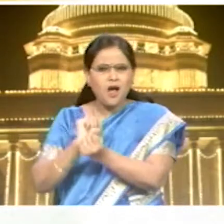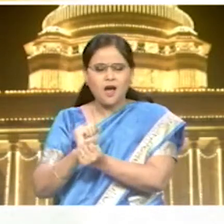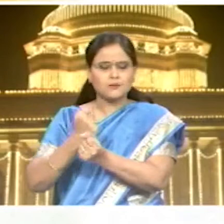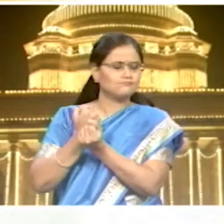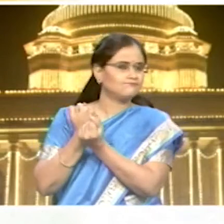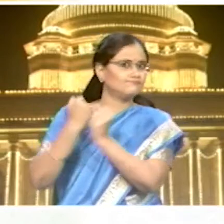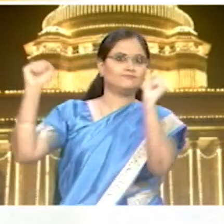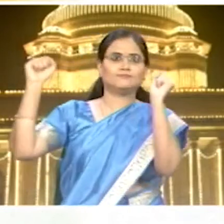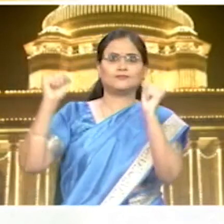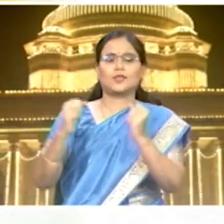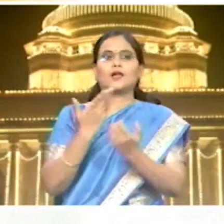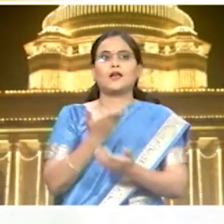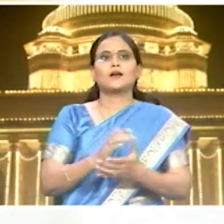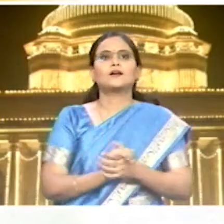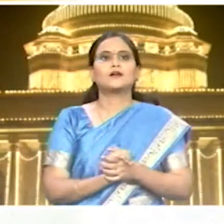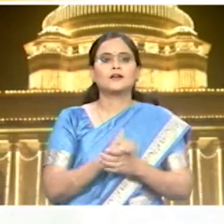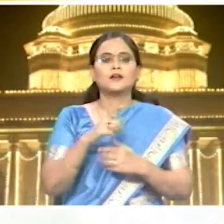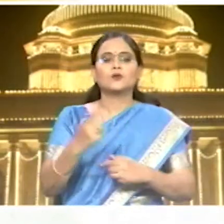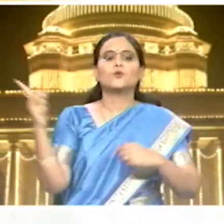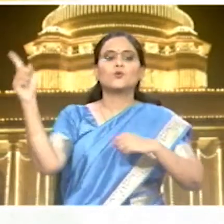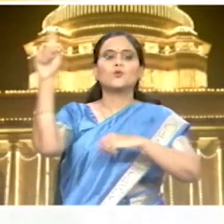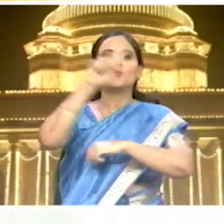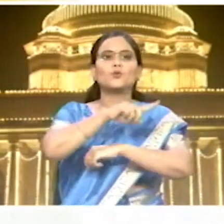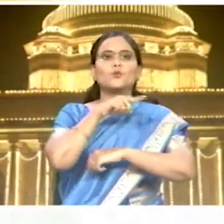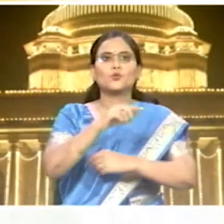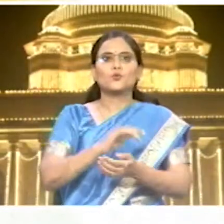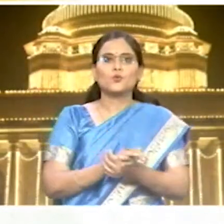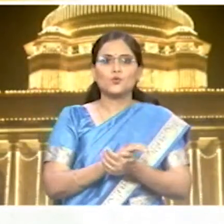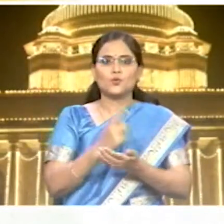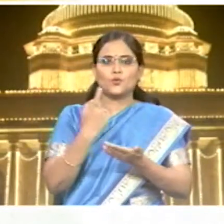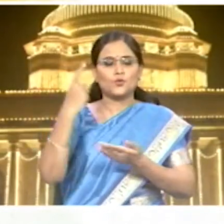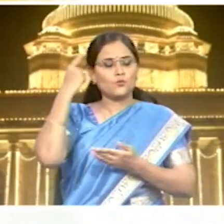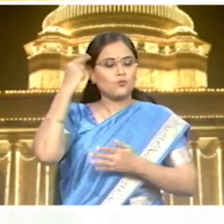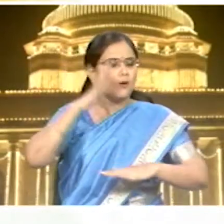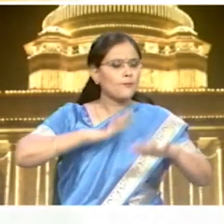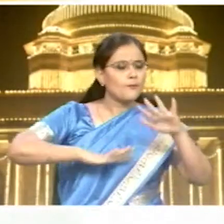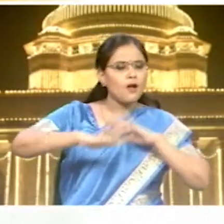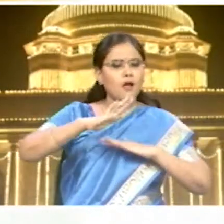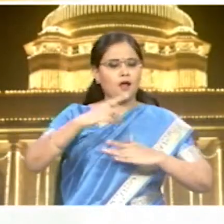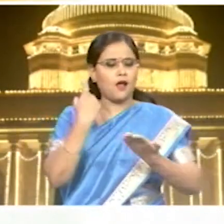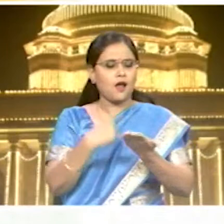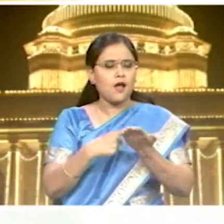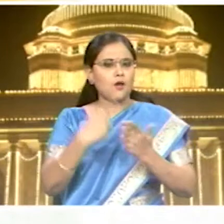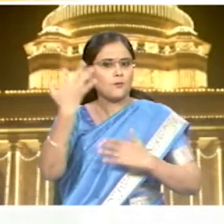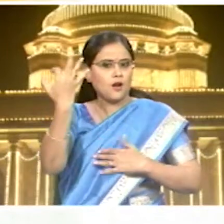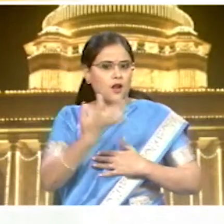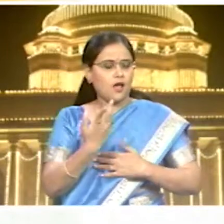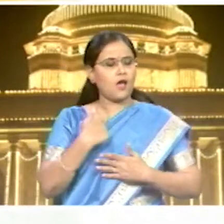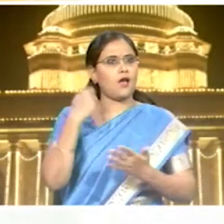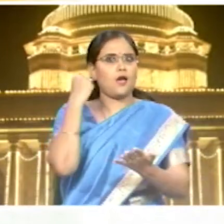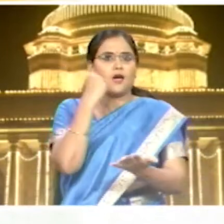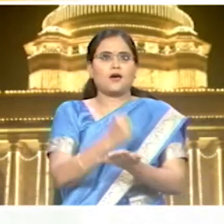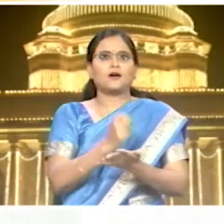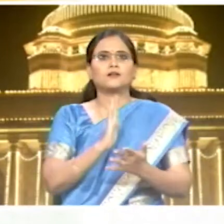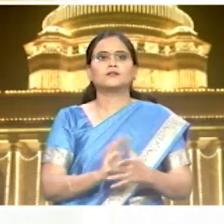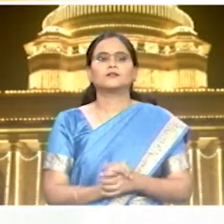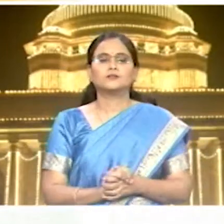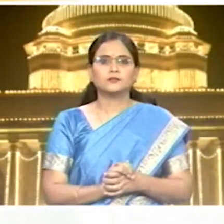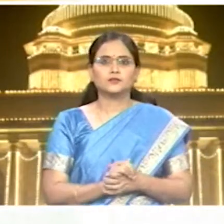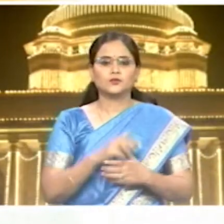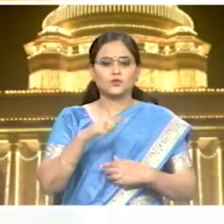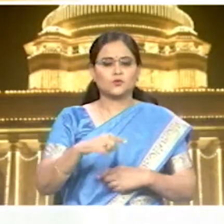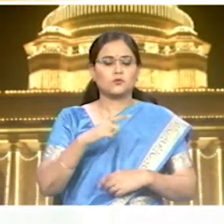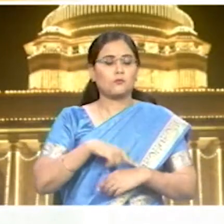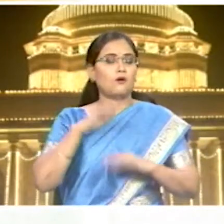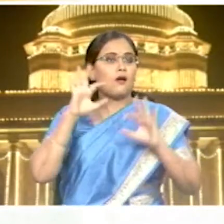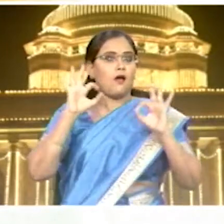दिया था। उस दिन हमने अपनी नियति को नया स्वरूप देने का निर्णय लिया था। उस शुभ दिवस